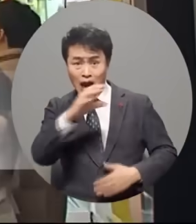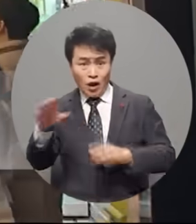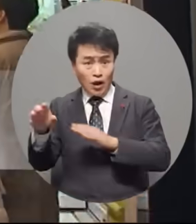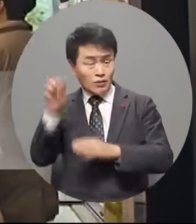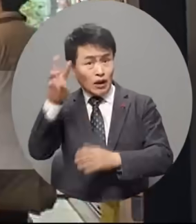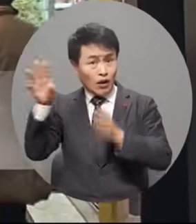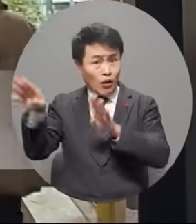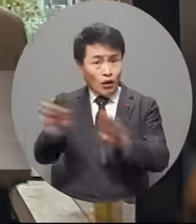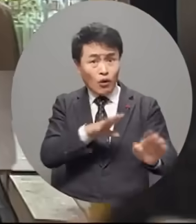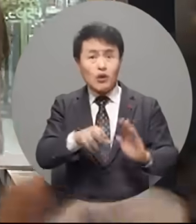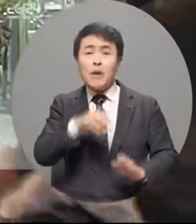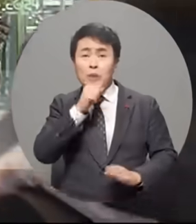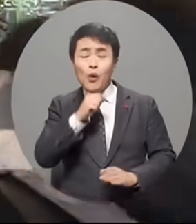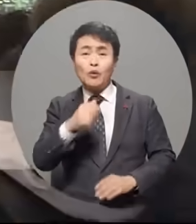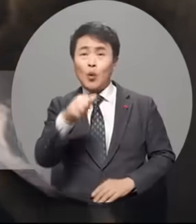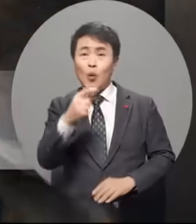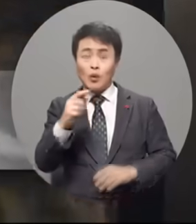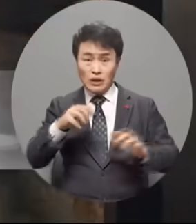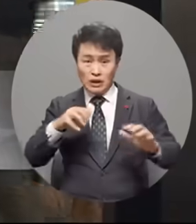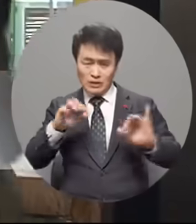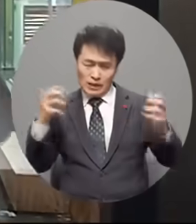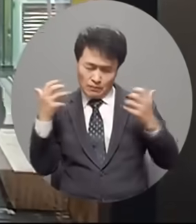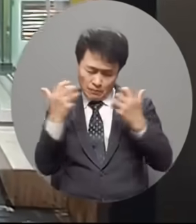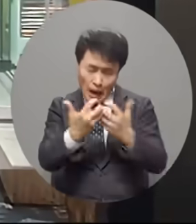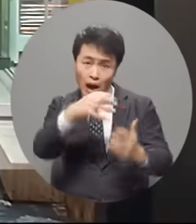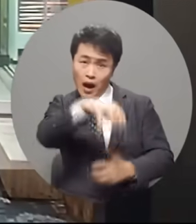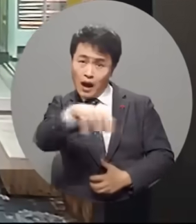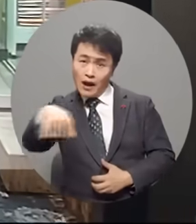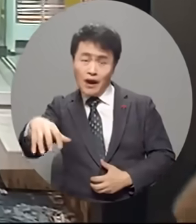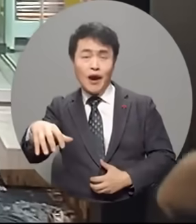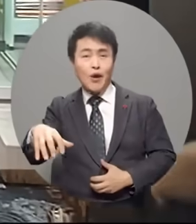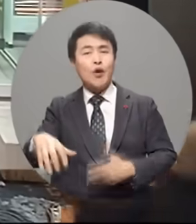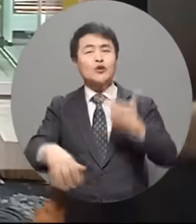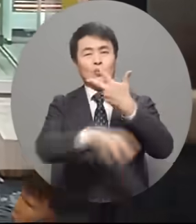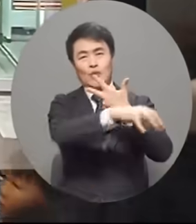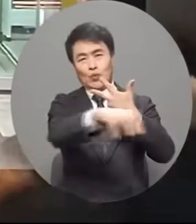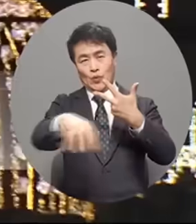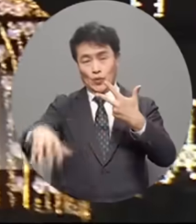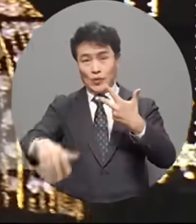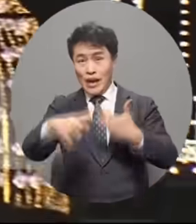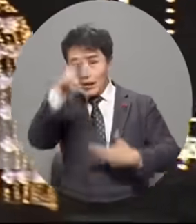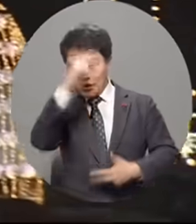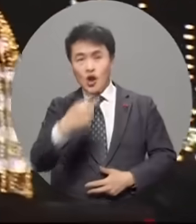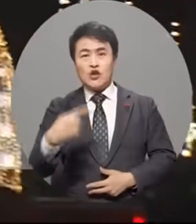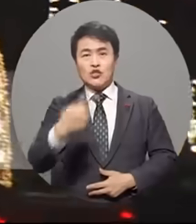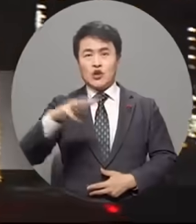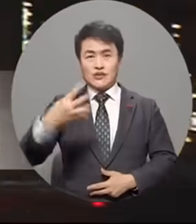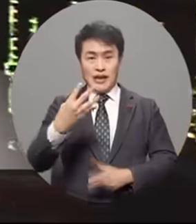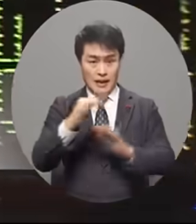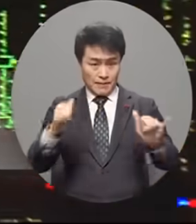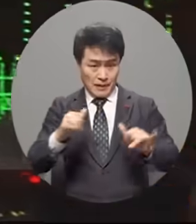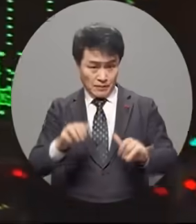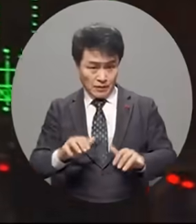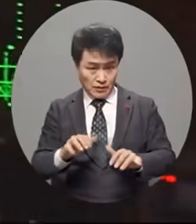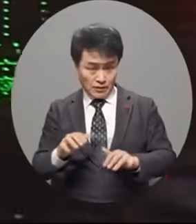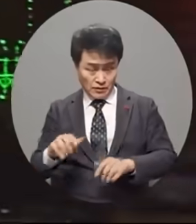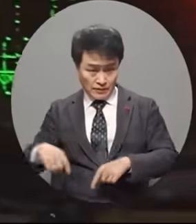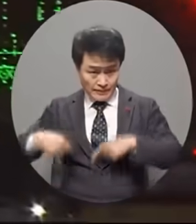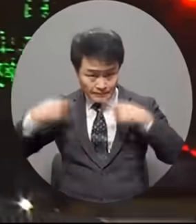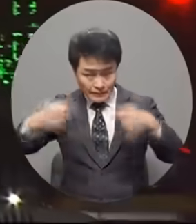동안 명동과 홍대거리 등 인파가 몰릴 것으로 예상되는 7곳에 경찰 1,400여 명을 투입한다고